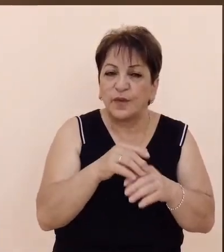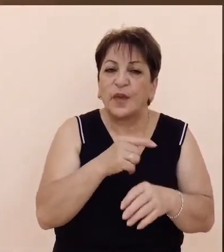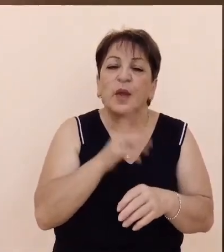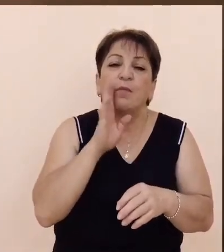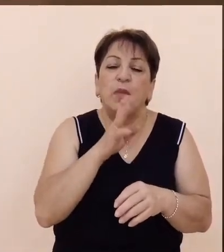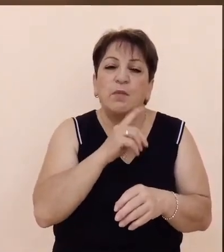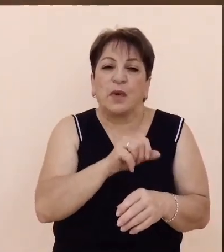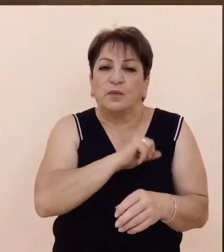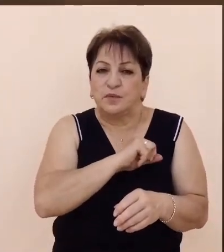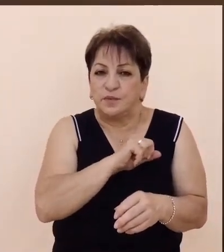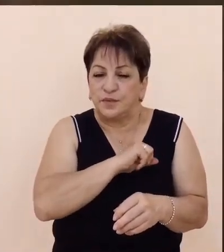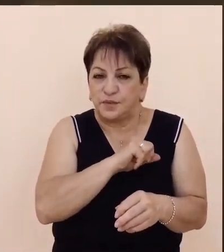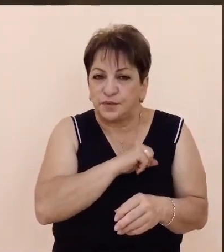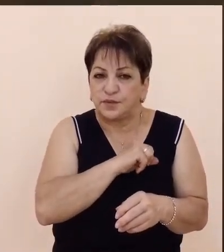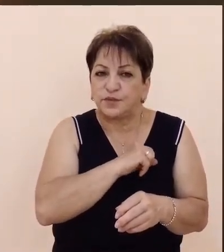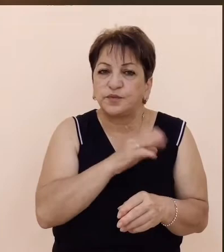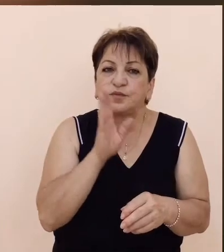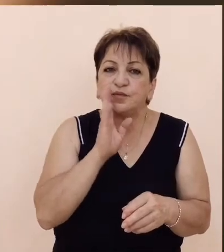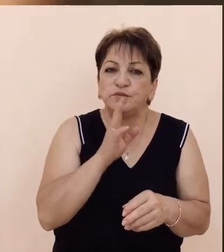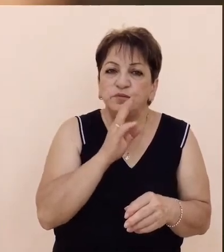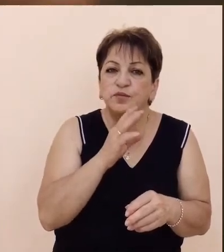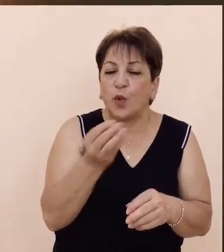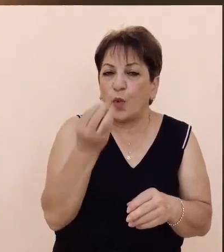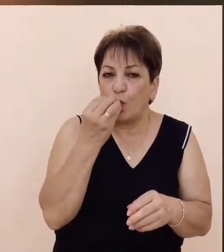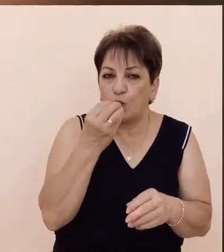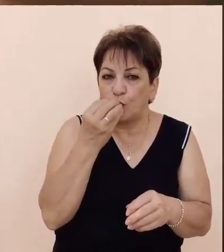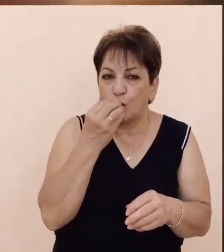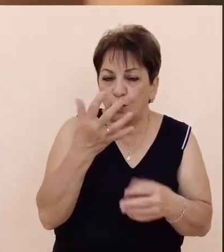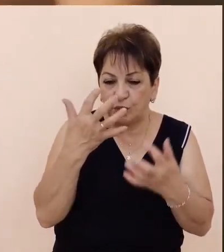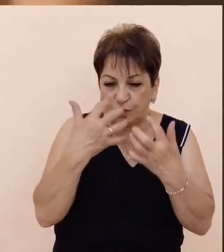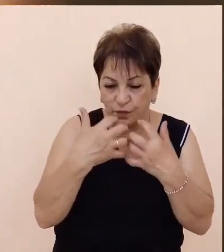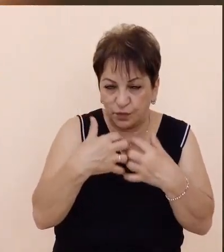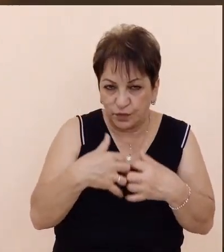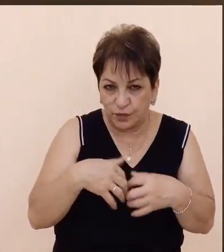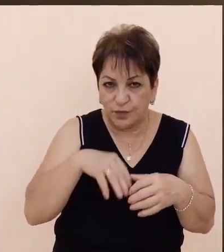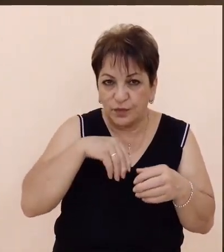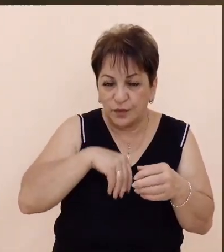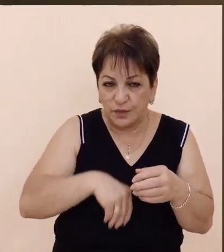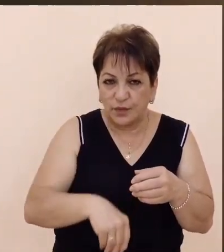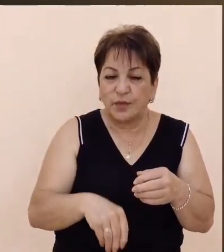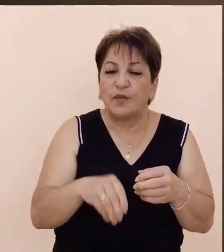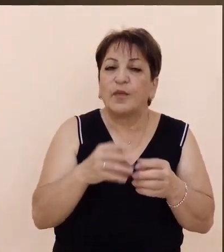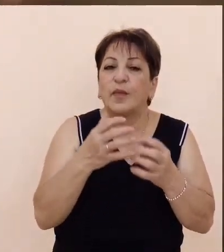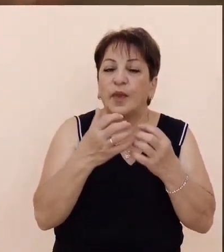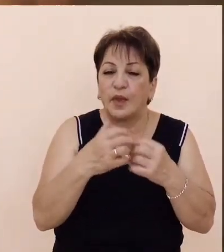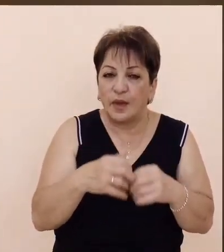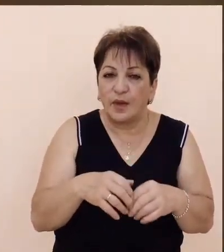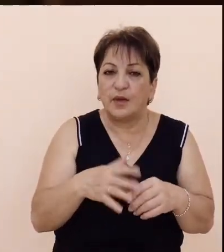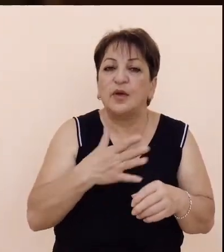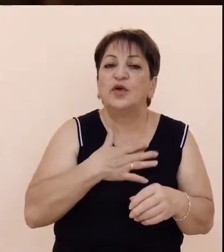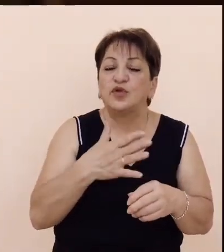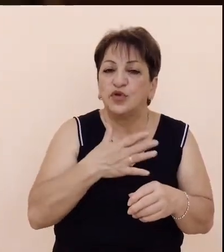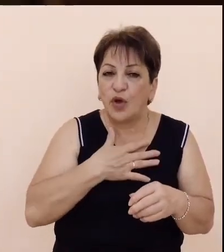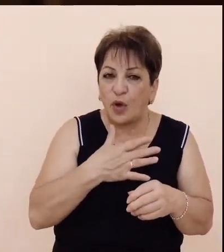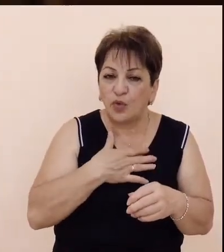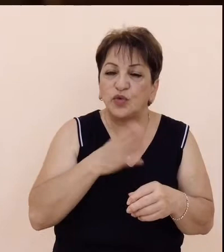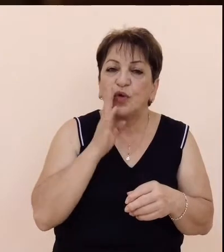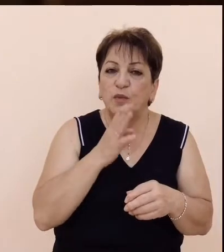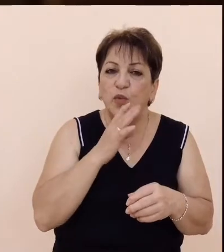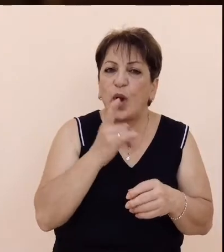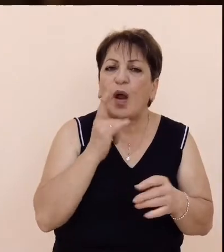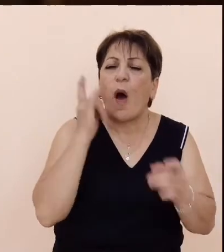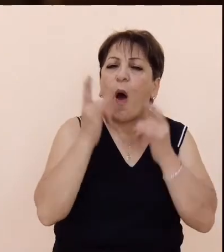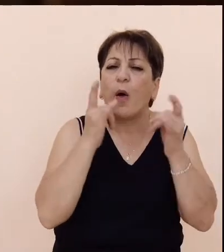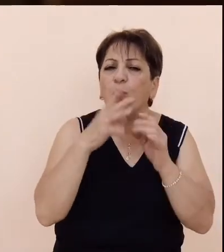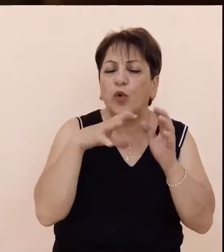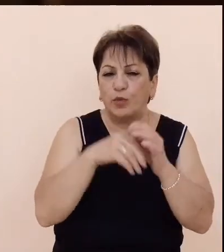զարկերը, երբ մայրը ինչ-որ մի բան է ուտում, այդ կլման հետ կապված ձայները, շնչառությունը մոր,